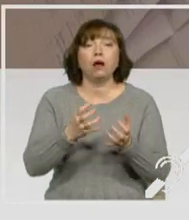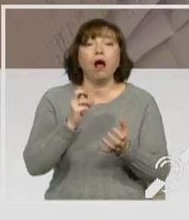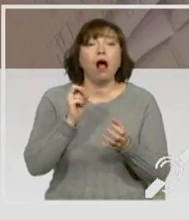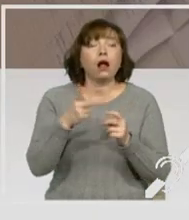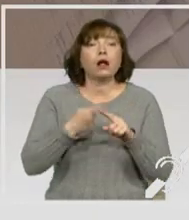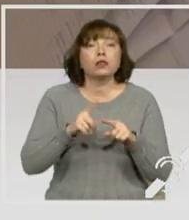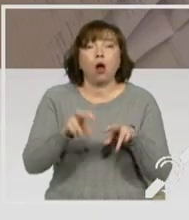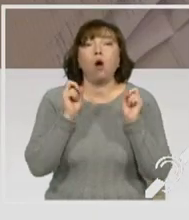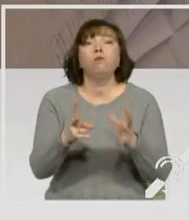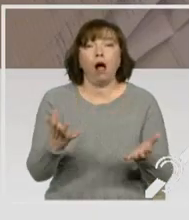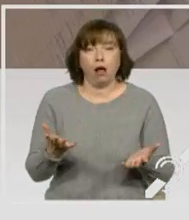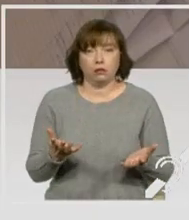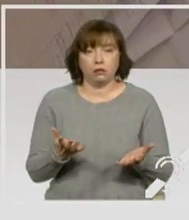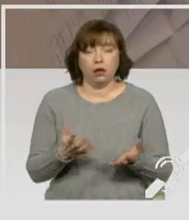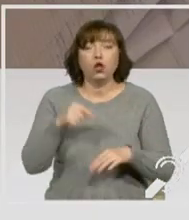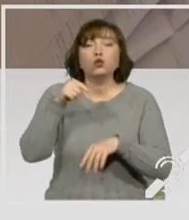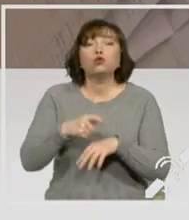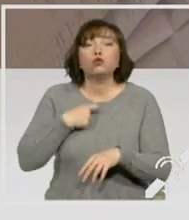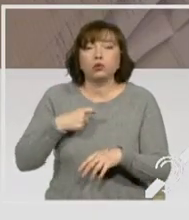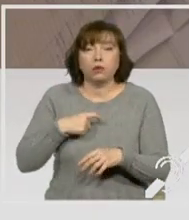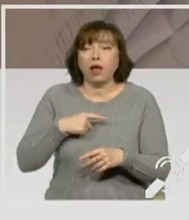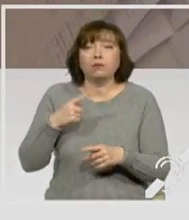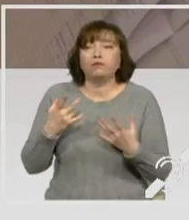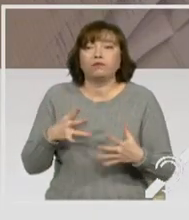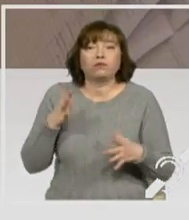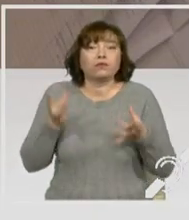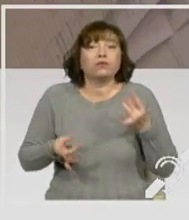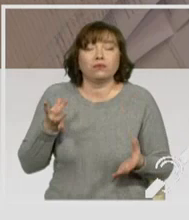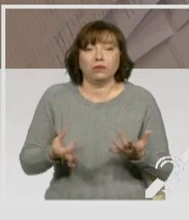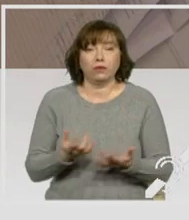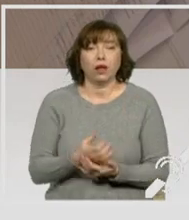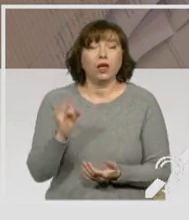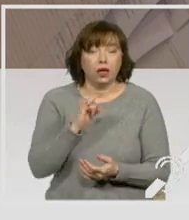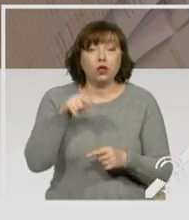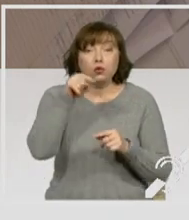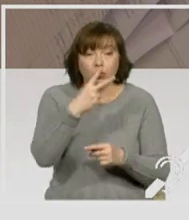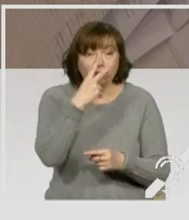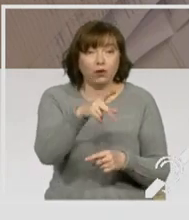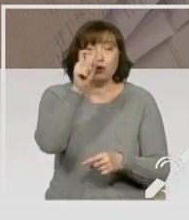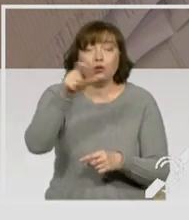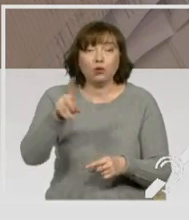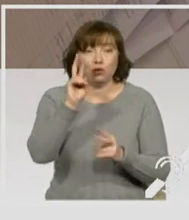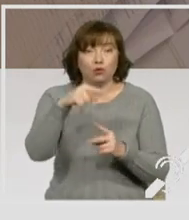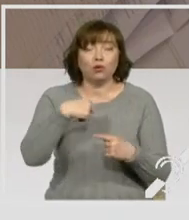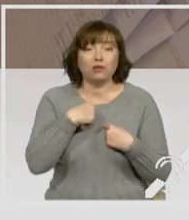ceva periculos, se simt în pericol și aici când descoper oameni care au o